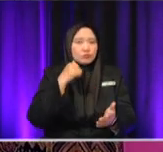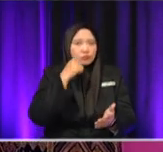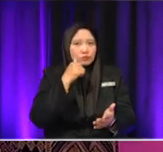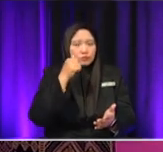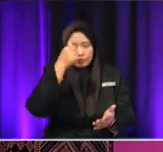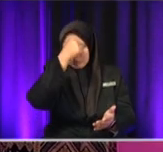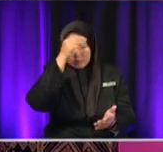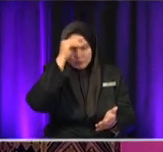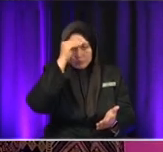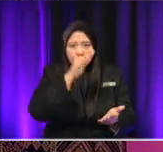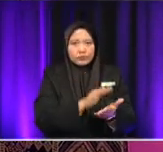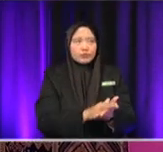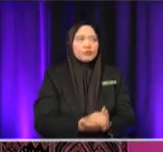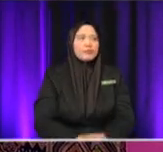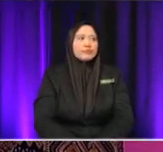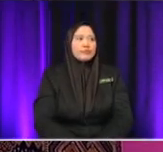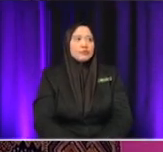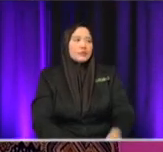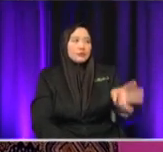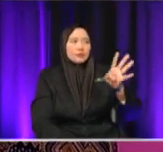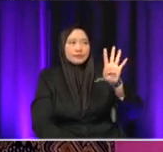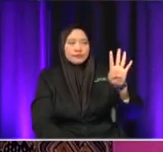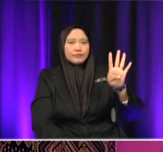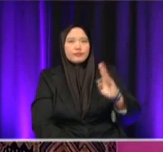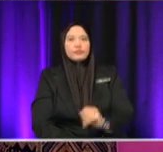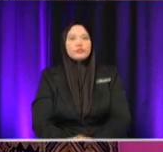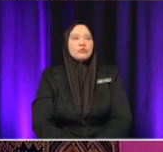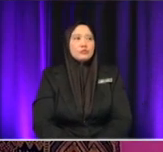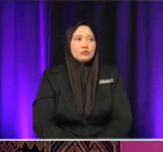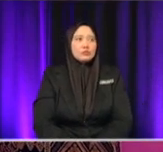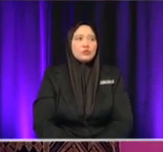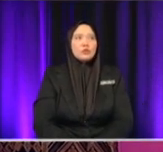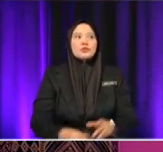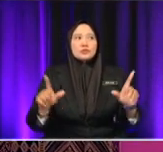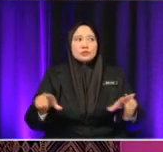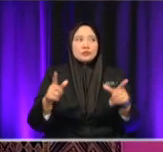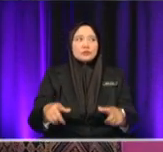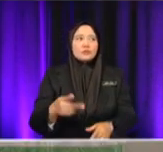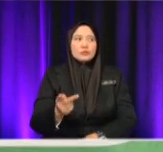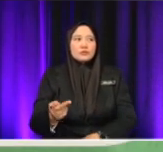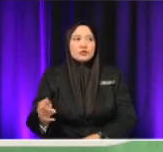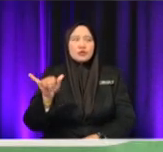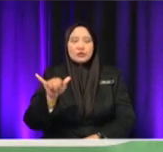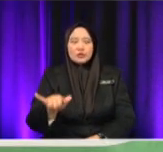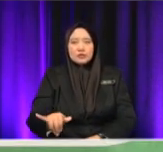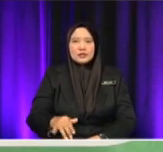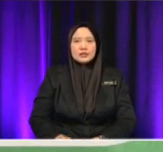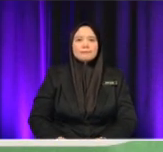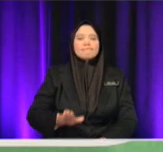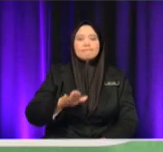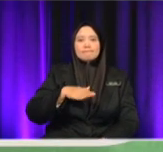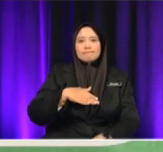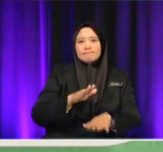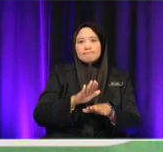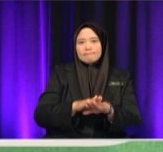sebagainya Oke seterusnya nemu 4 eee Ini penting juga numpak kita melakukan perkara yang menyenangkan hati suami